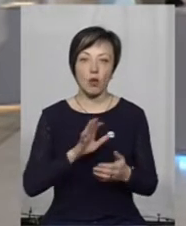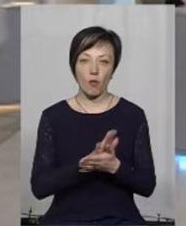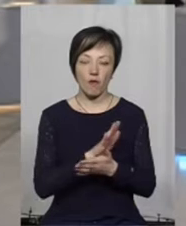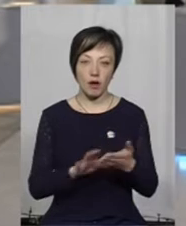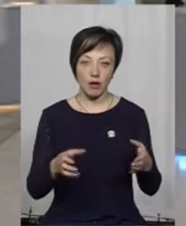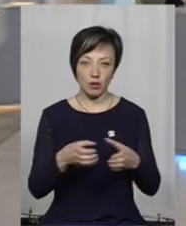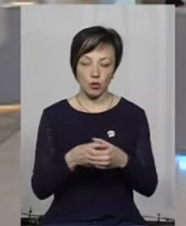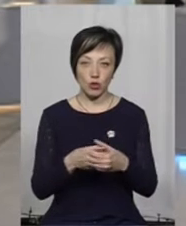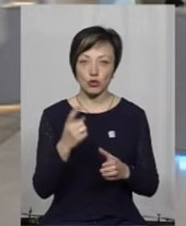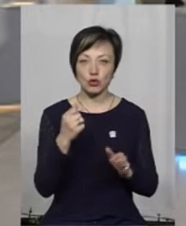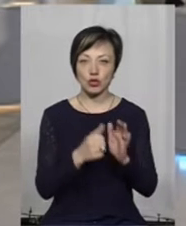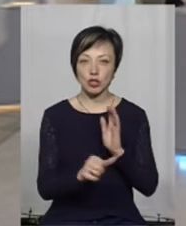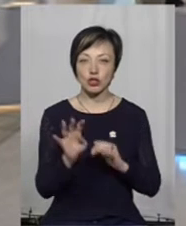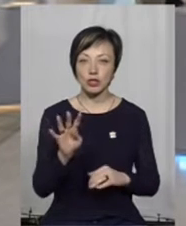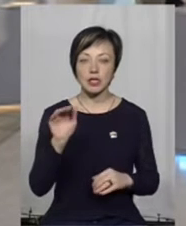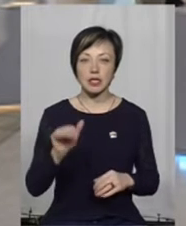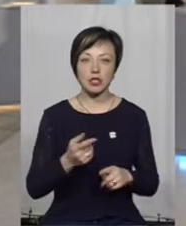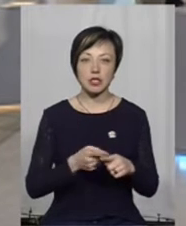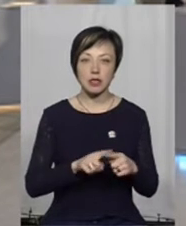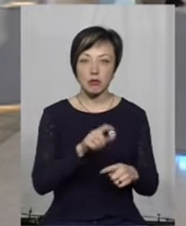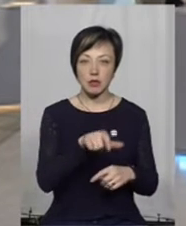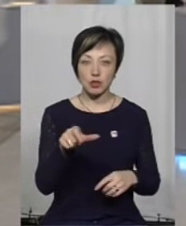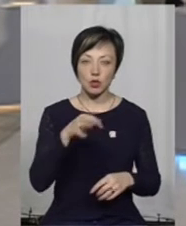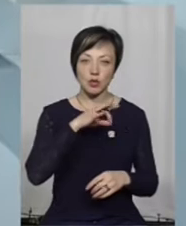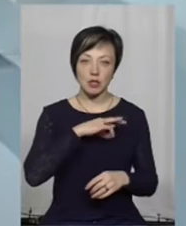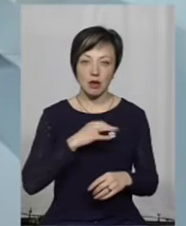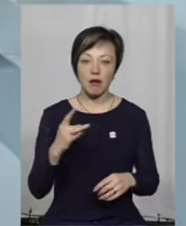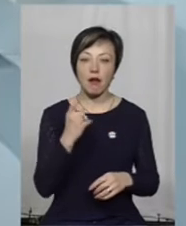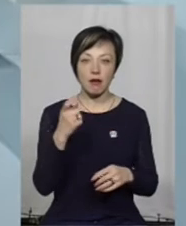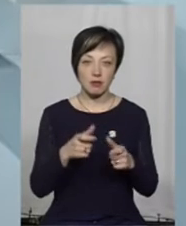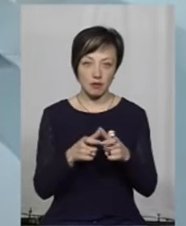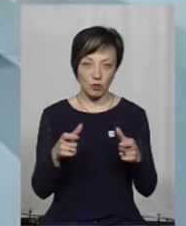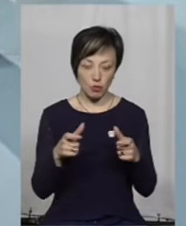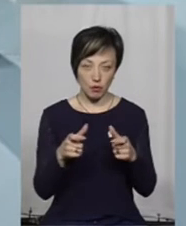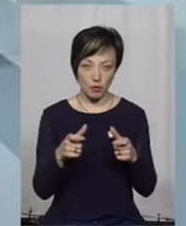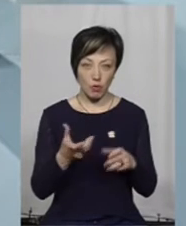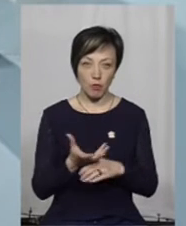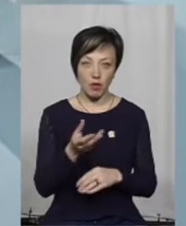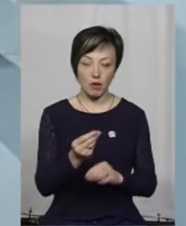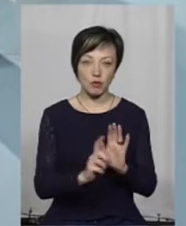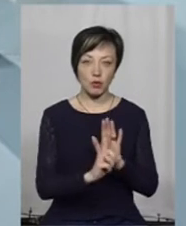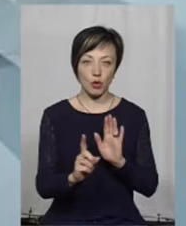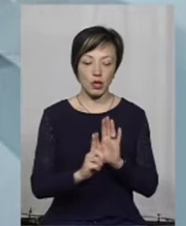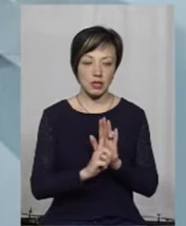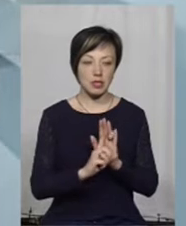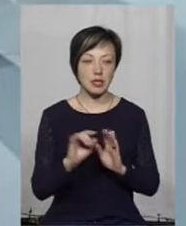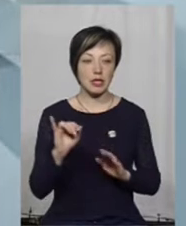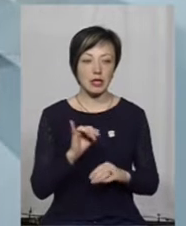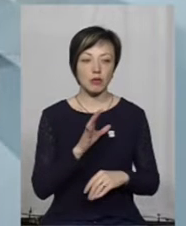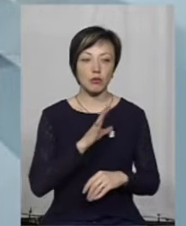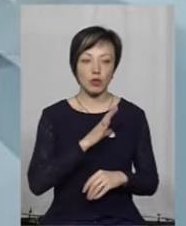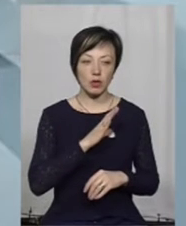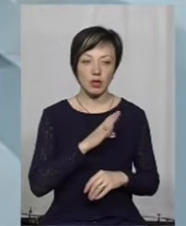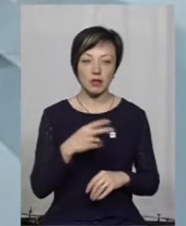категорій. 164 тисячі – це пасажири, які скористалися одноразовим квитком, тобто оплачували проїзд. І